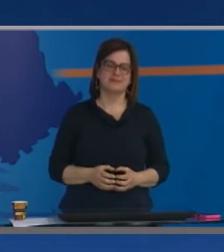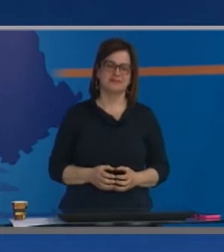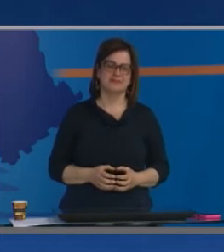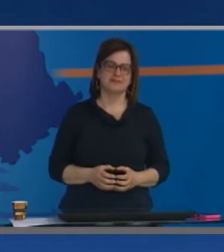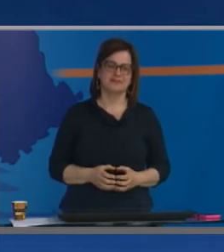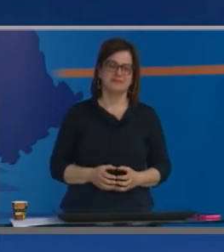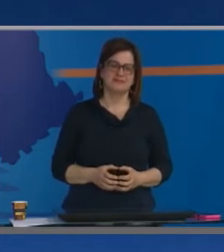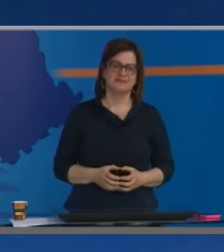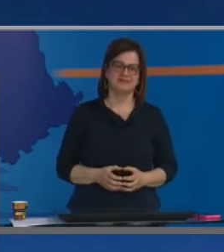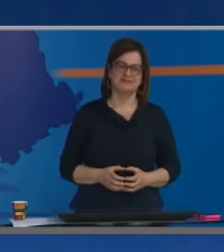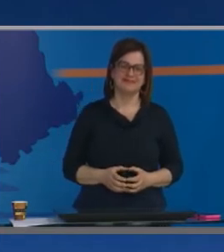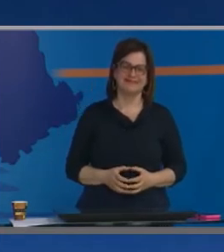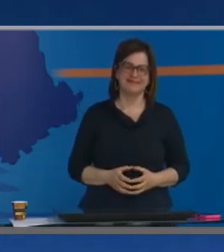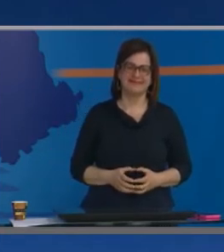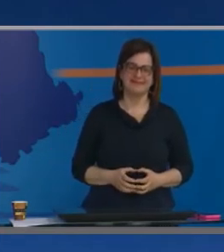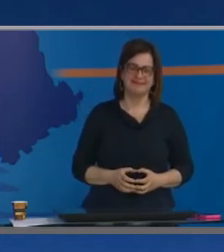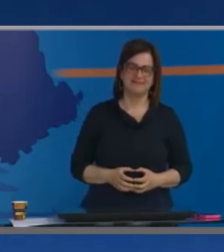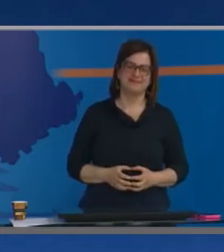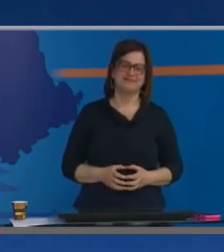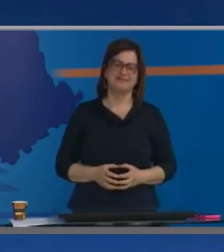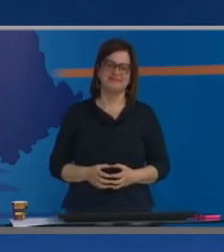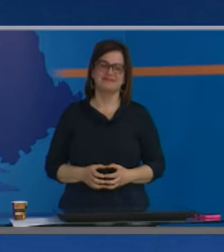basse. Quindi, ecco, io direi che il fine settimana